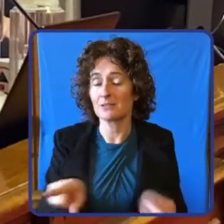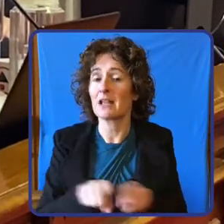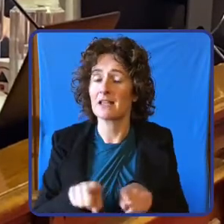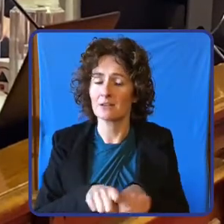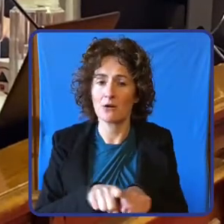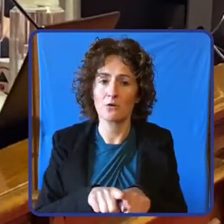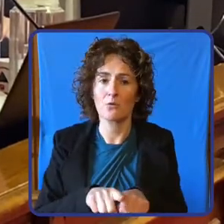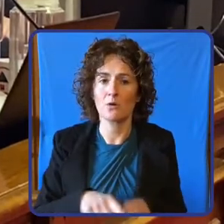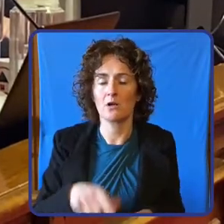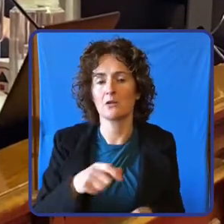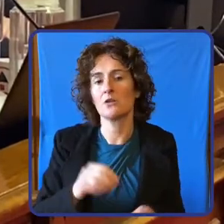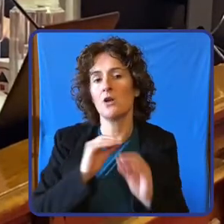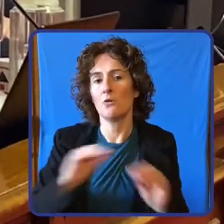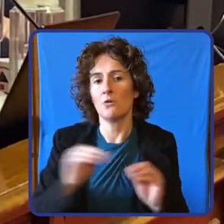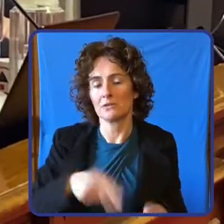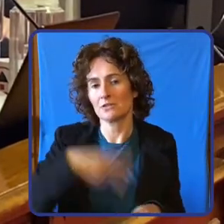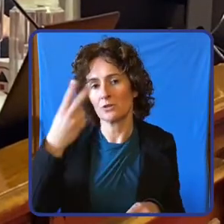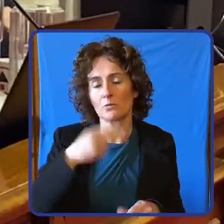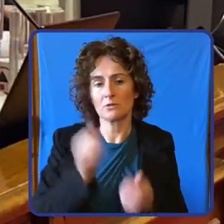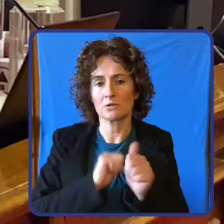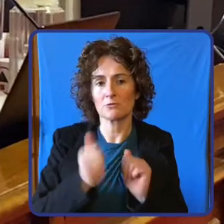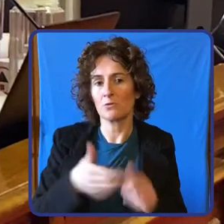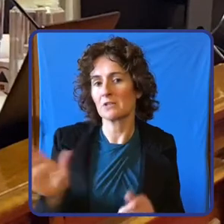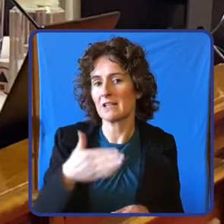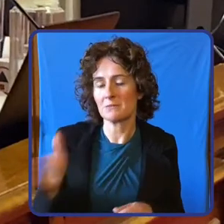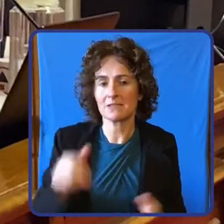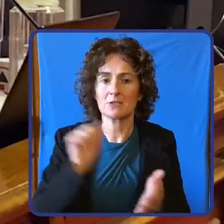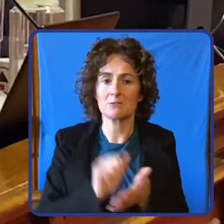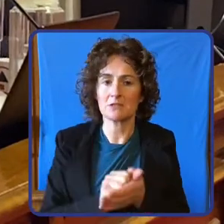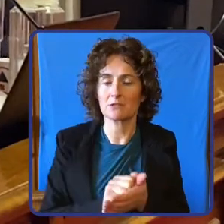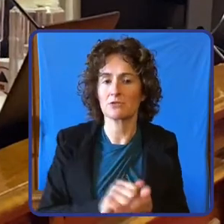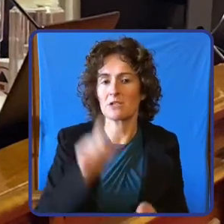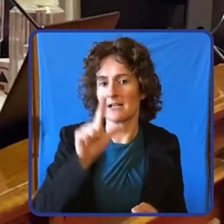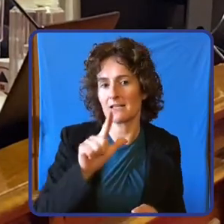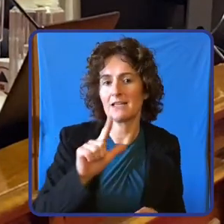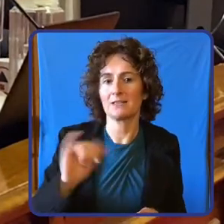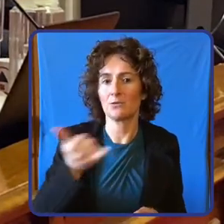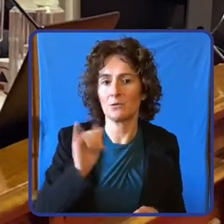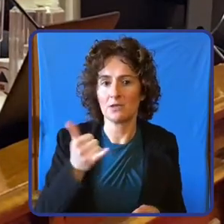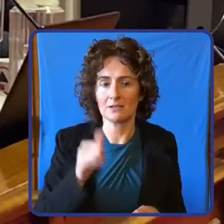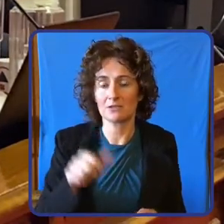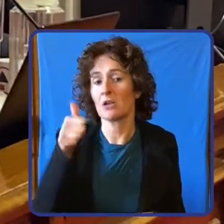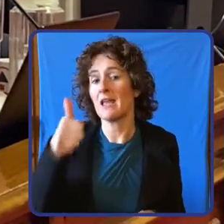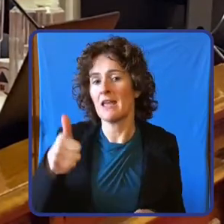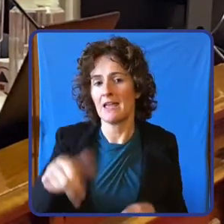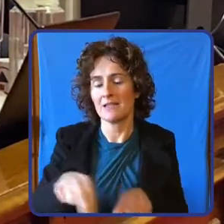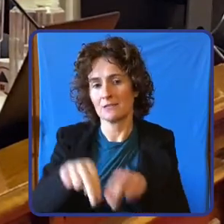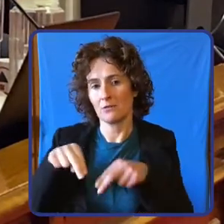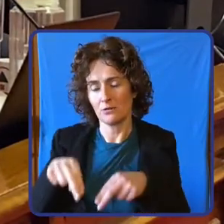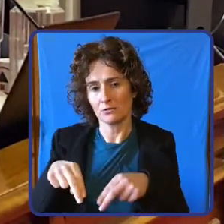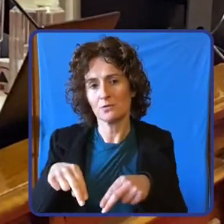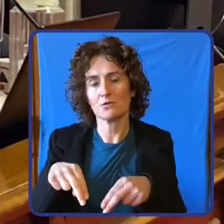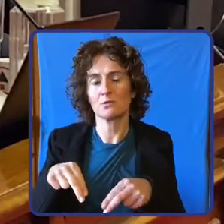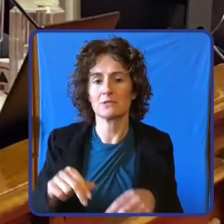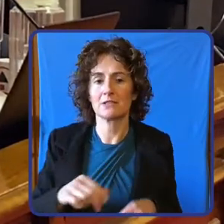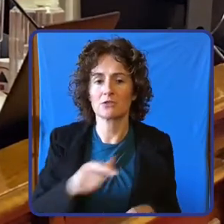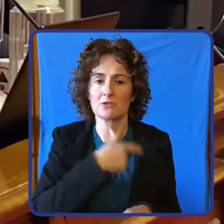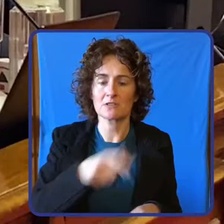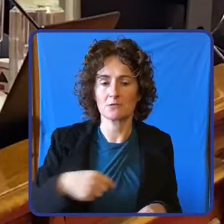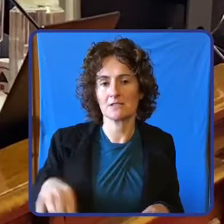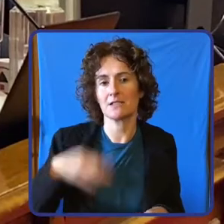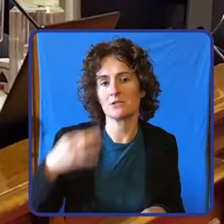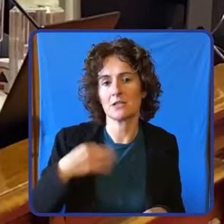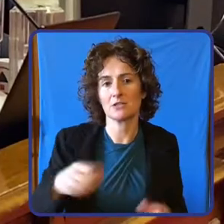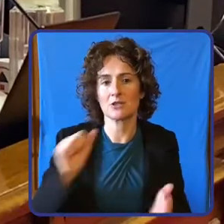egyhangulag, az oktatási, kulturális, sport és nemzetiségi bizottság 2 igen szavazattal egy tartózkodás mellett, a szociális és